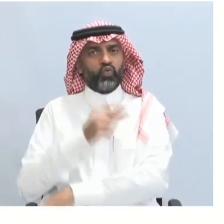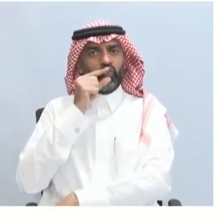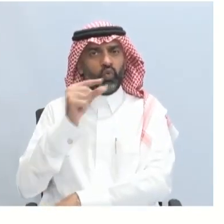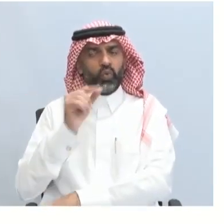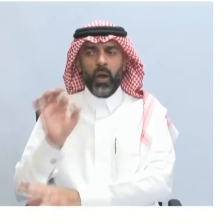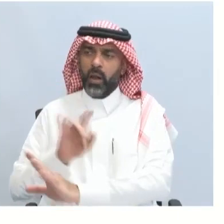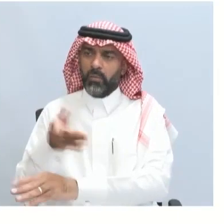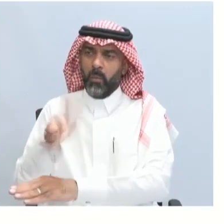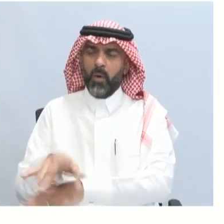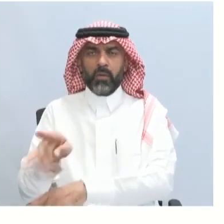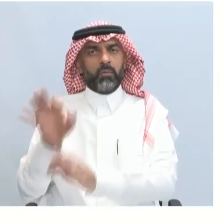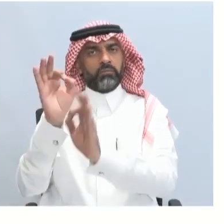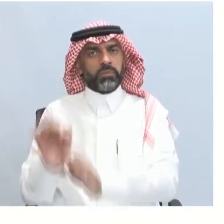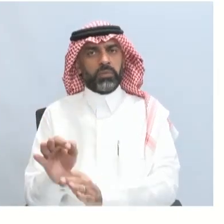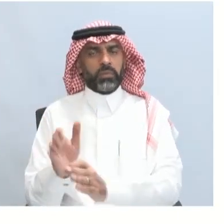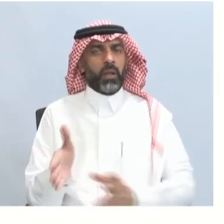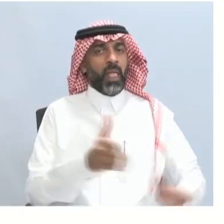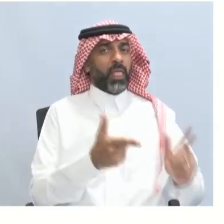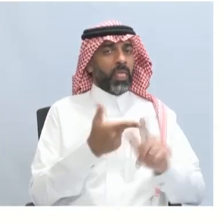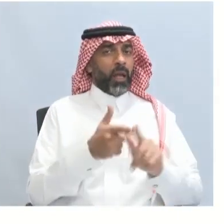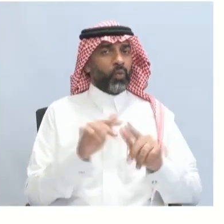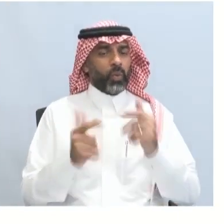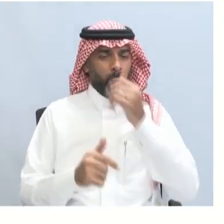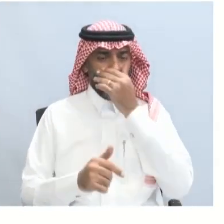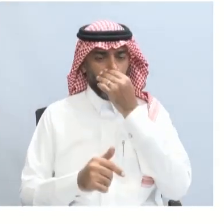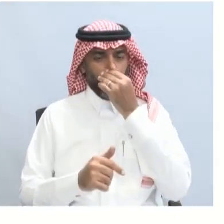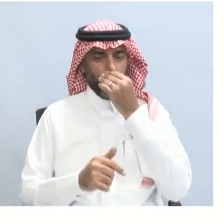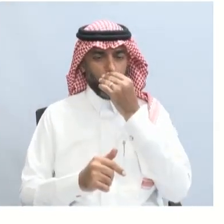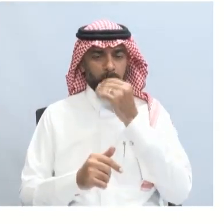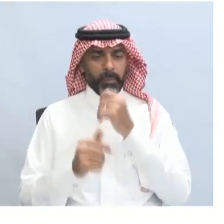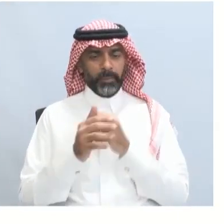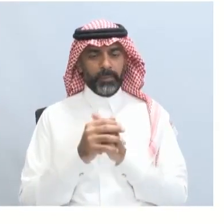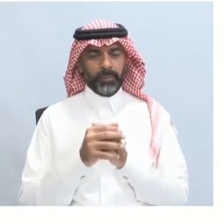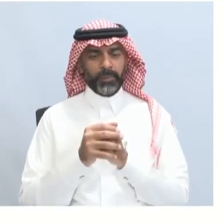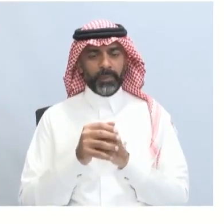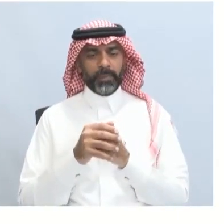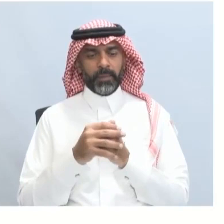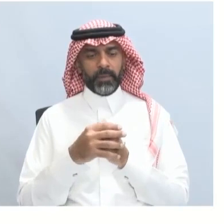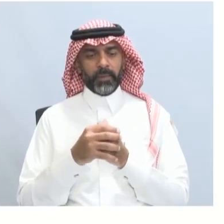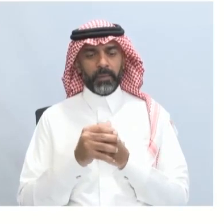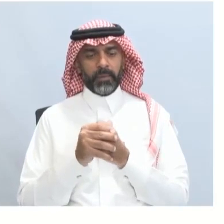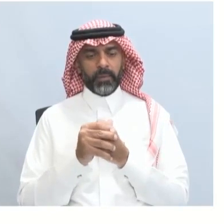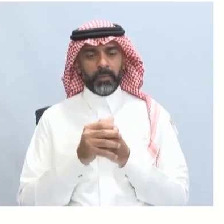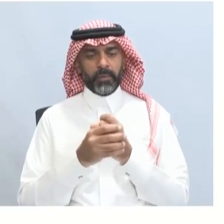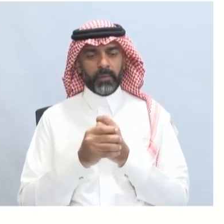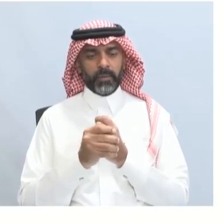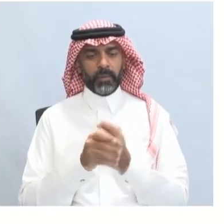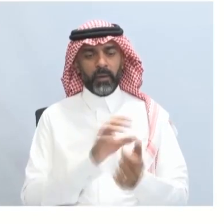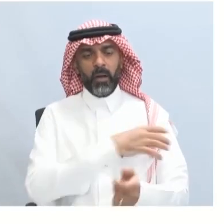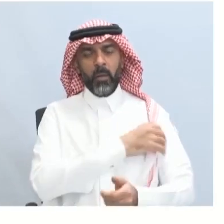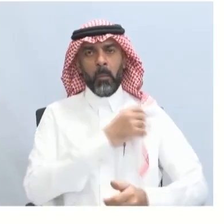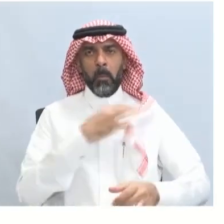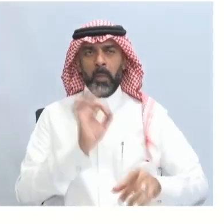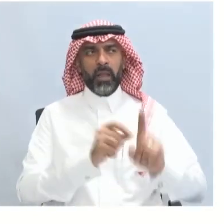متحقق الامر الاخر الموت الحكمي متى يكون وما المقصود به وذلك اذا